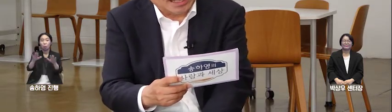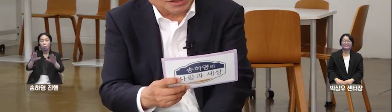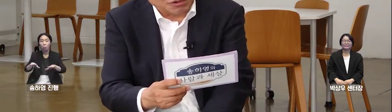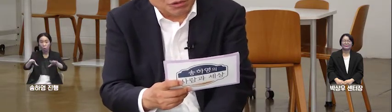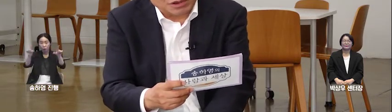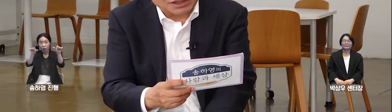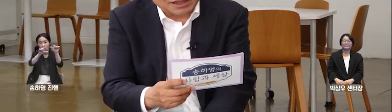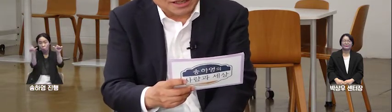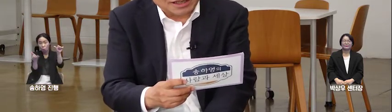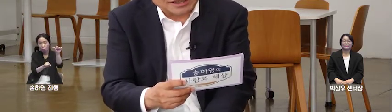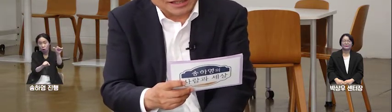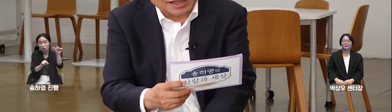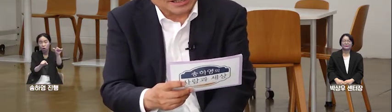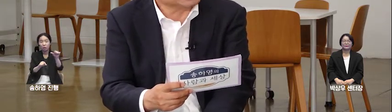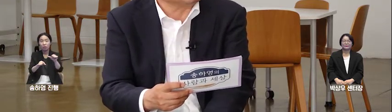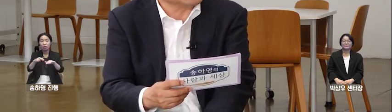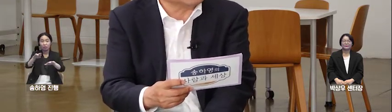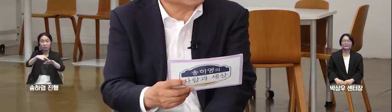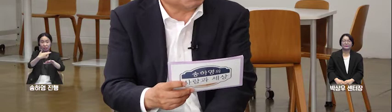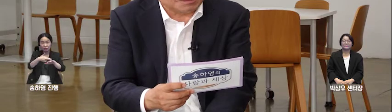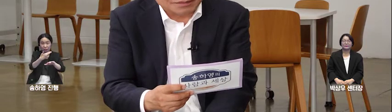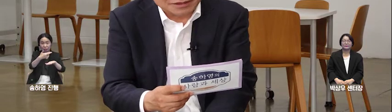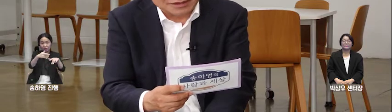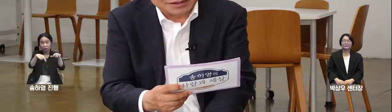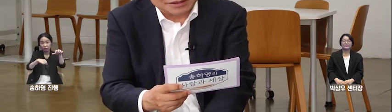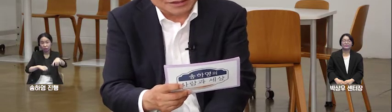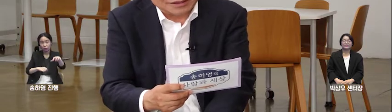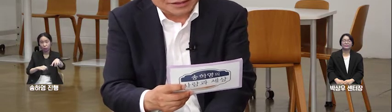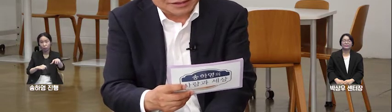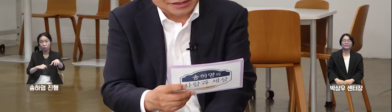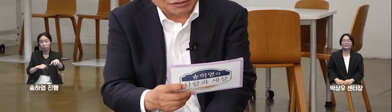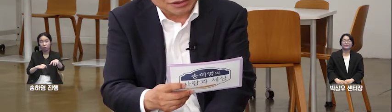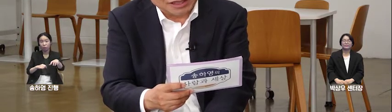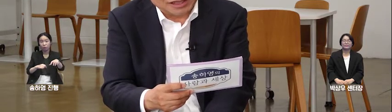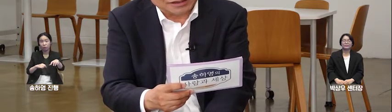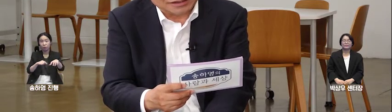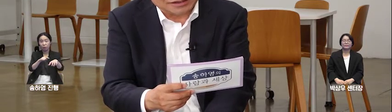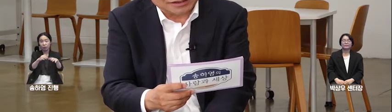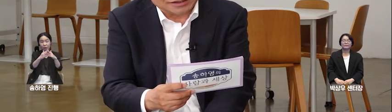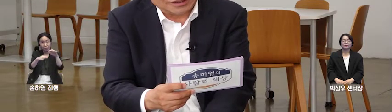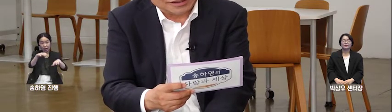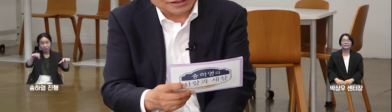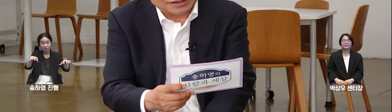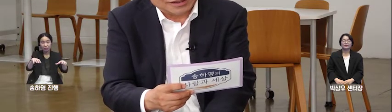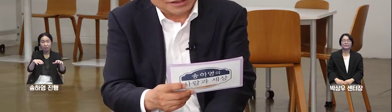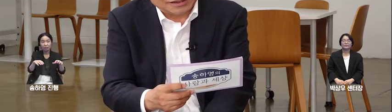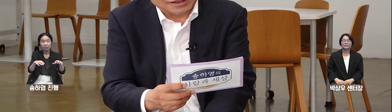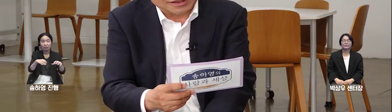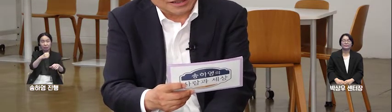올해 5월 달에 이제 아까 금산 마을 가꾸기 하는 일을